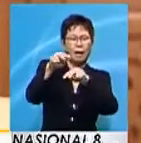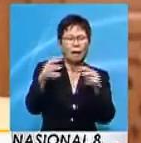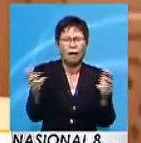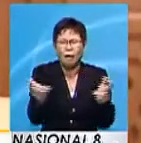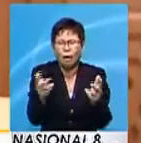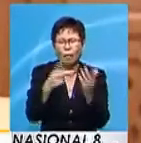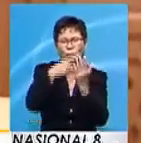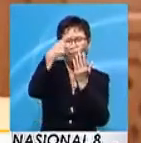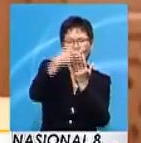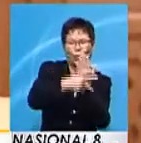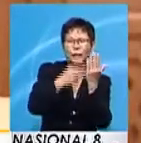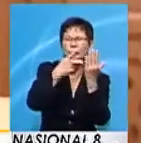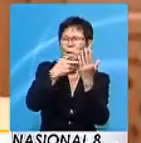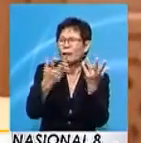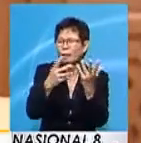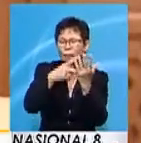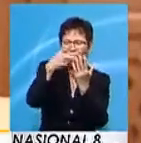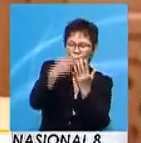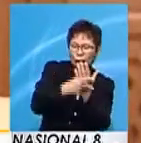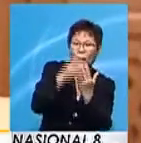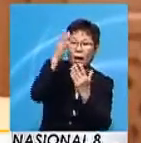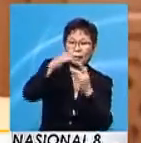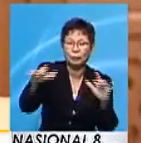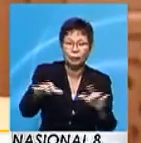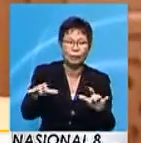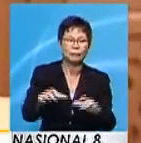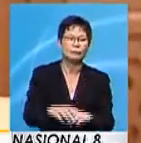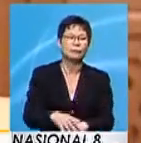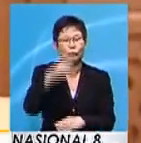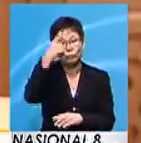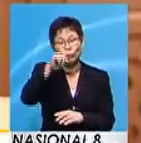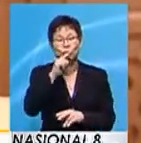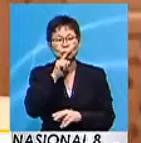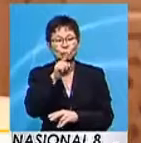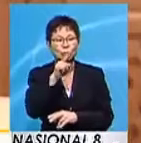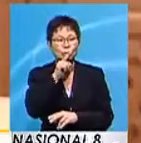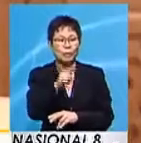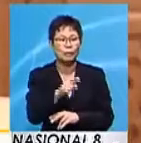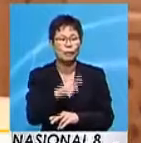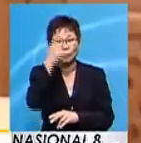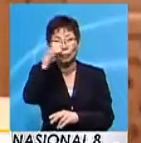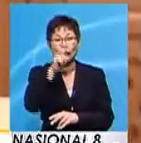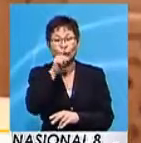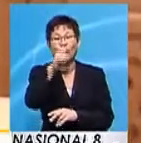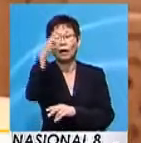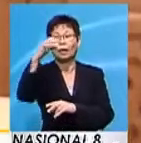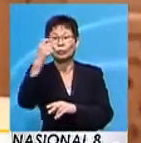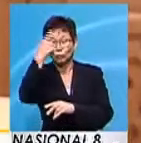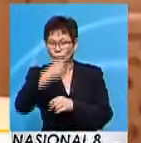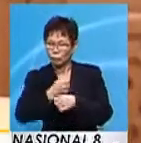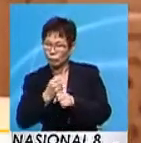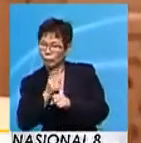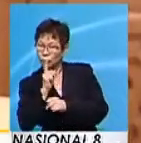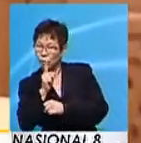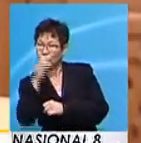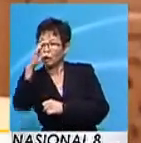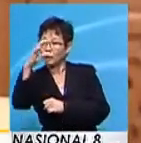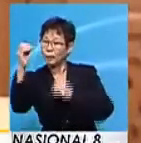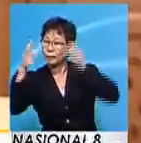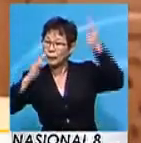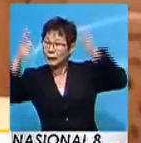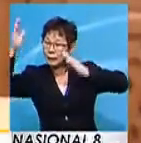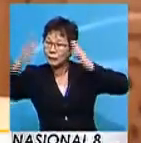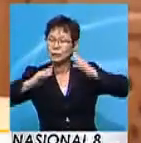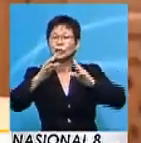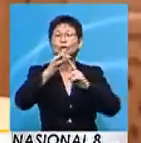bagaimana program-program akan dilaksanakan untuk memastikan syarikat-syarikat Malaysia,